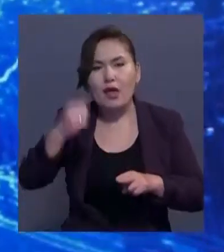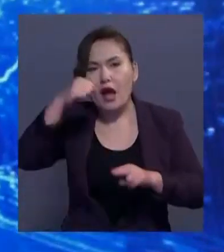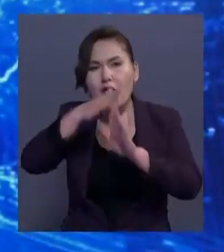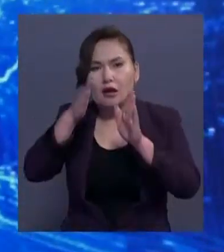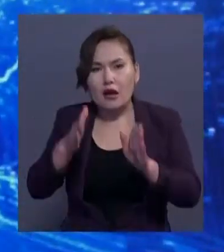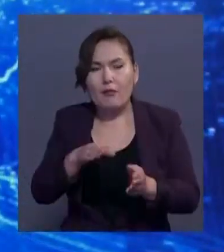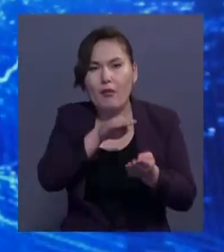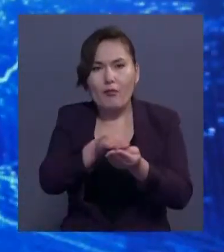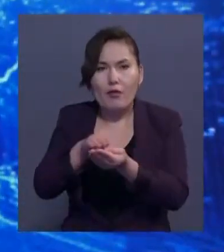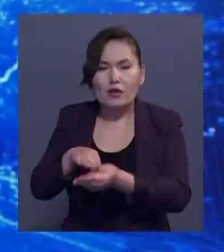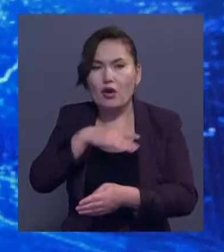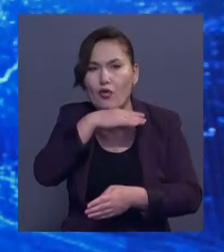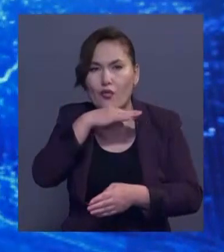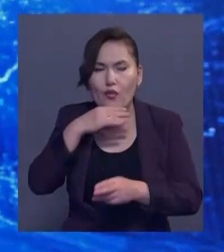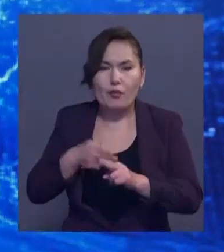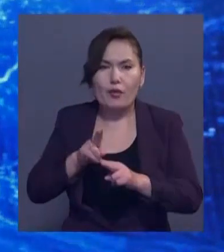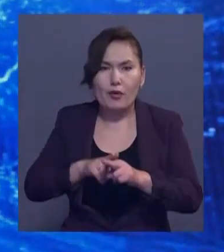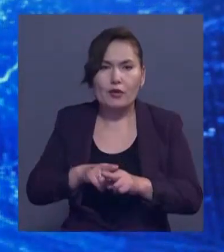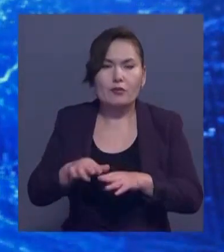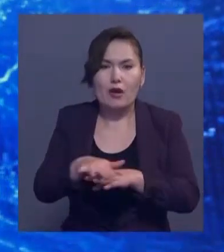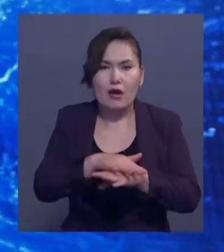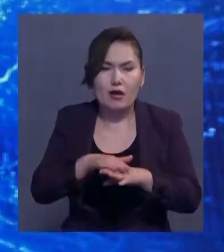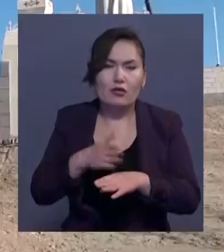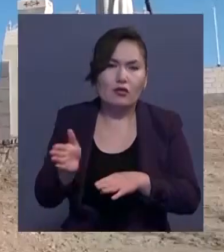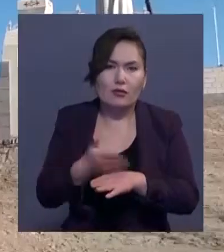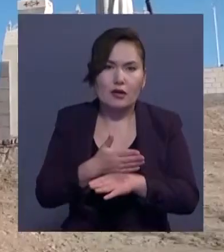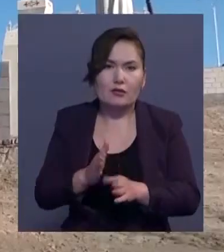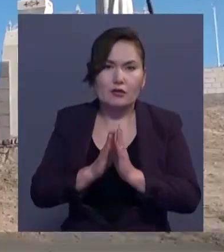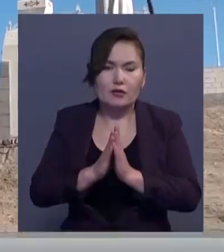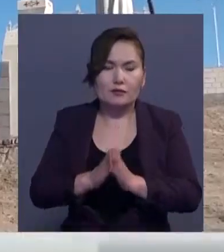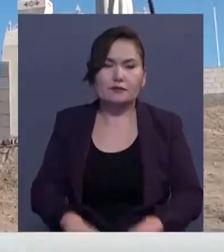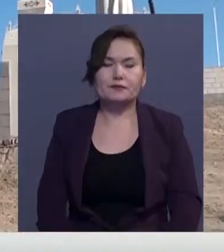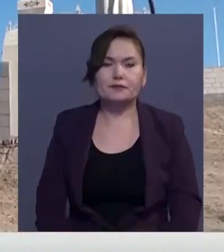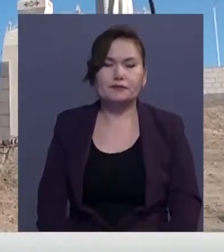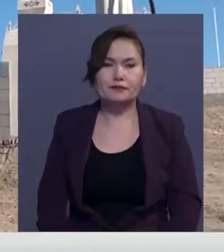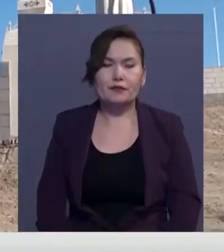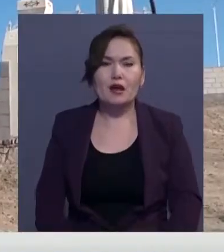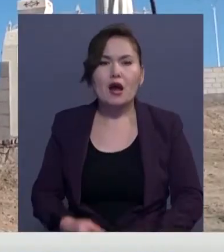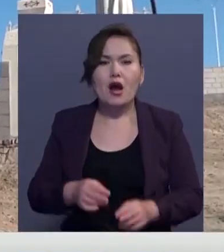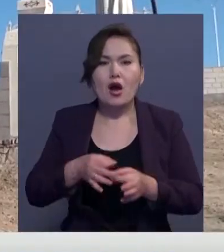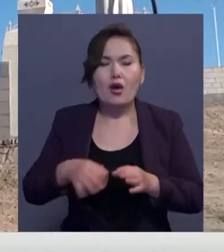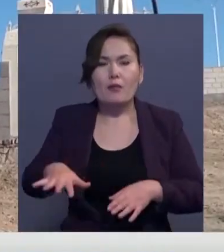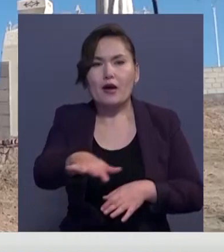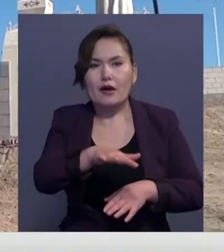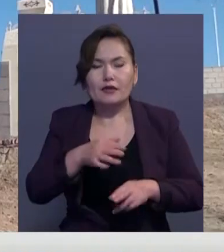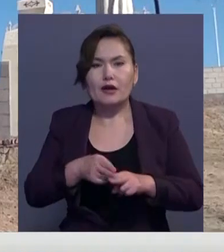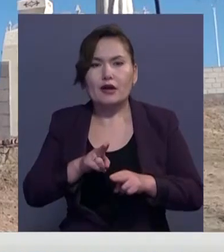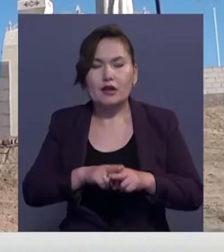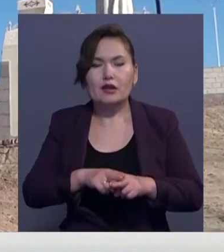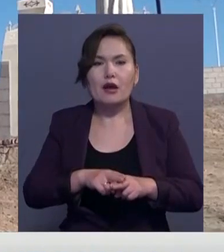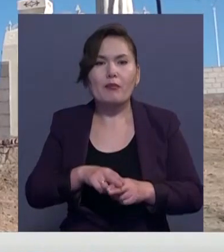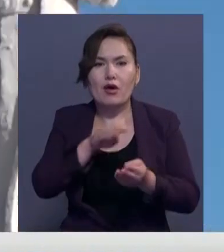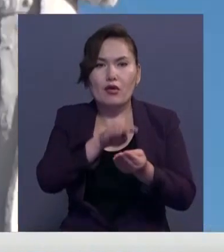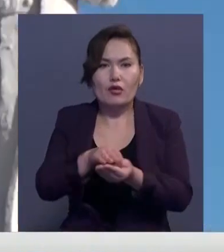моланың ортасында қала ма деп алаңдайды. Тектурмас алқабындағы мына жер христиандарды